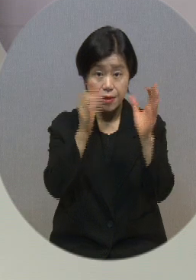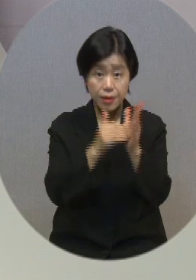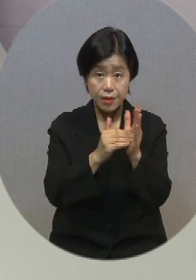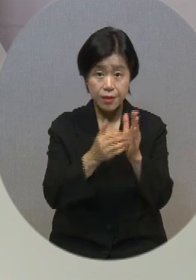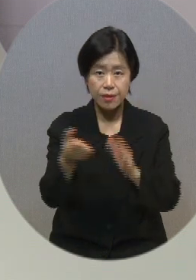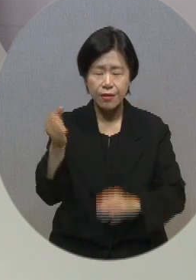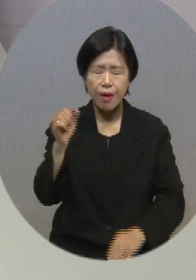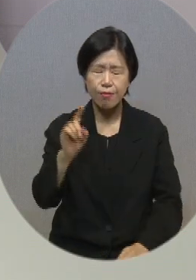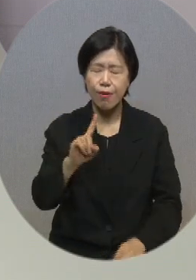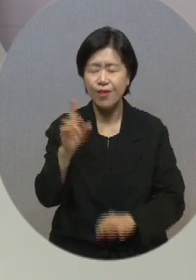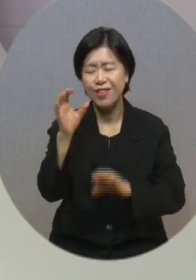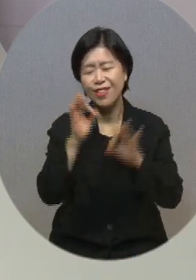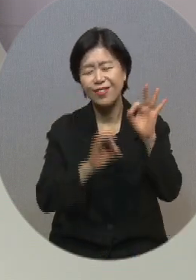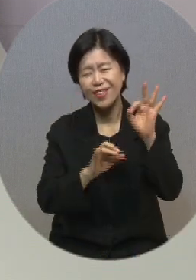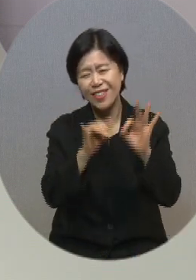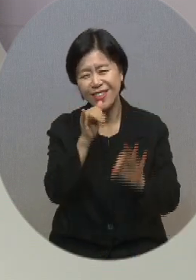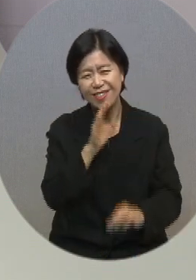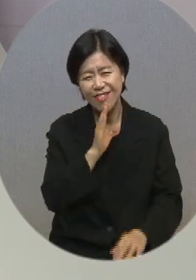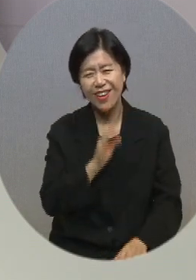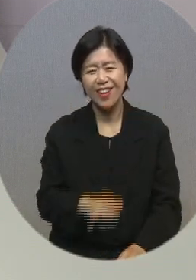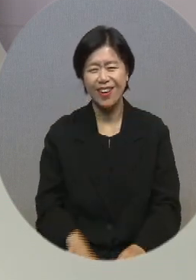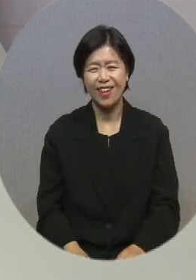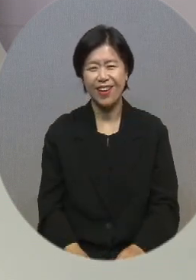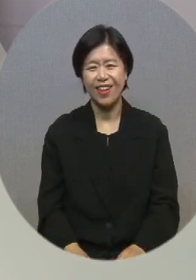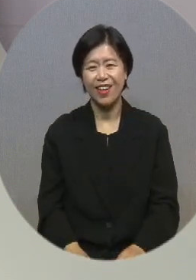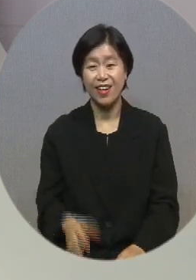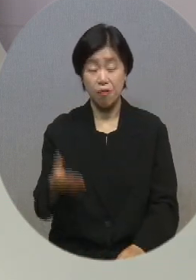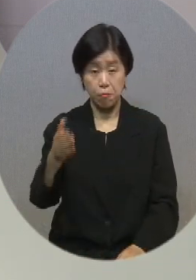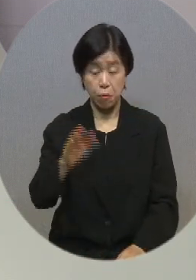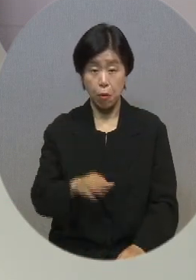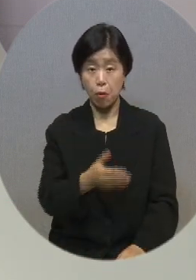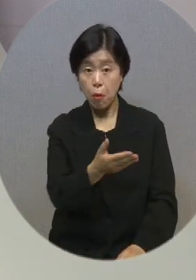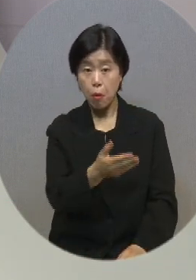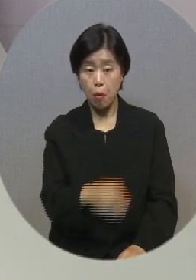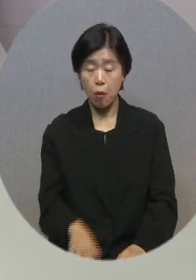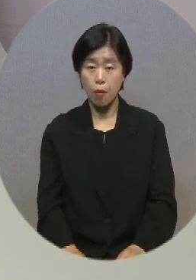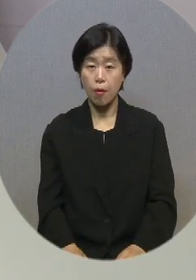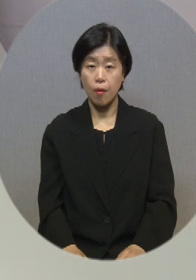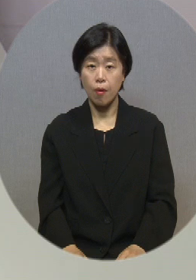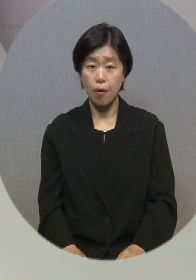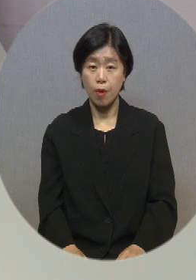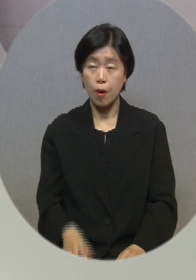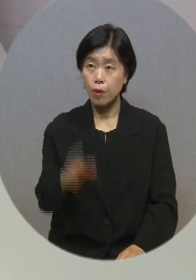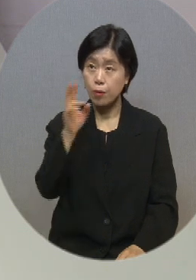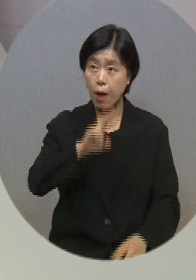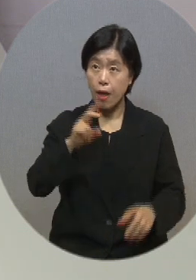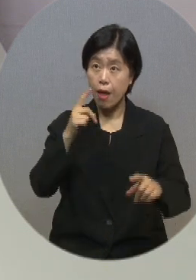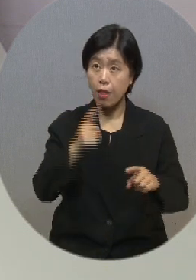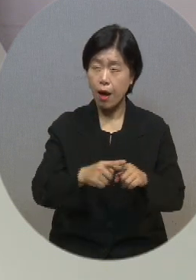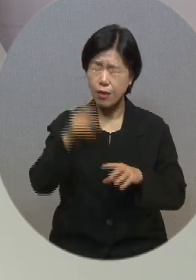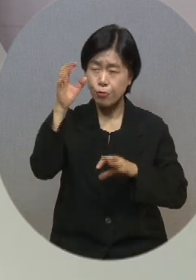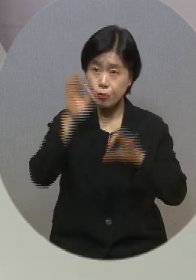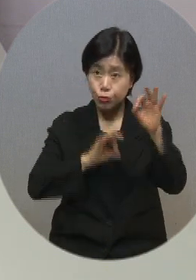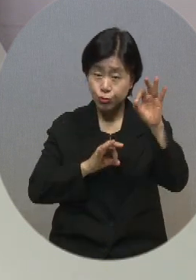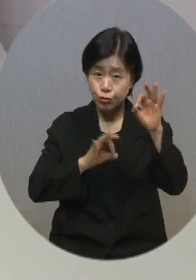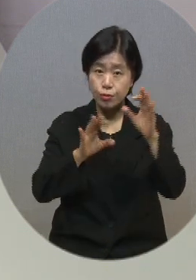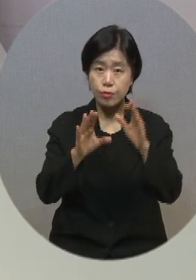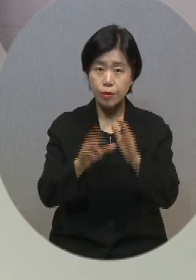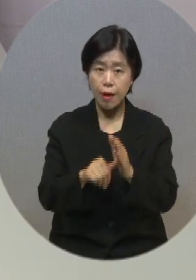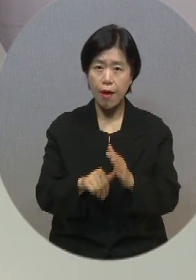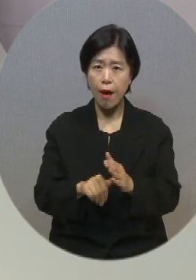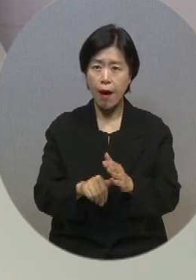돌발 사건이 있었어요. 네. 네, 그런데 아마추어로서 그런 돌발 사건이 있는데 솔직하게 이렇게 표현을